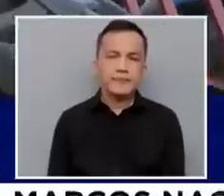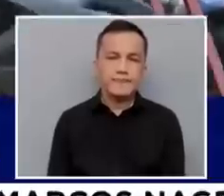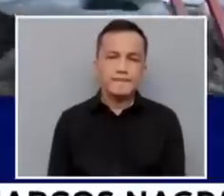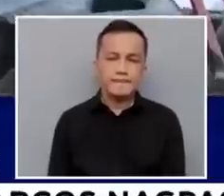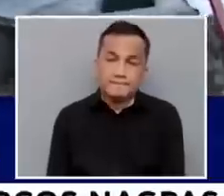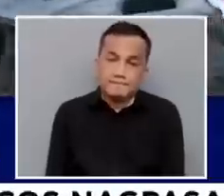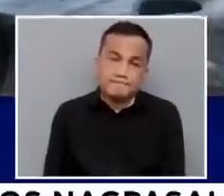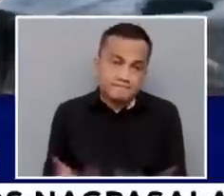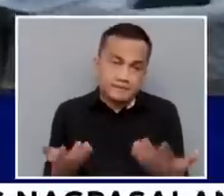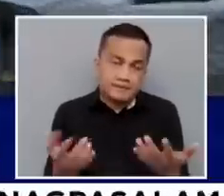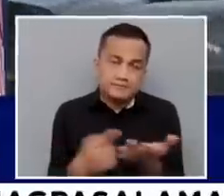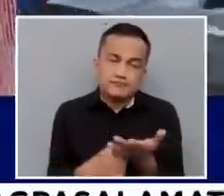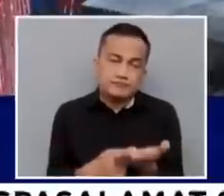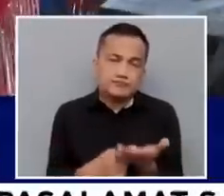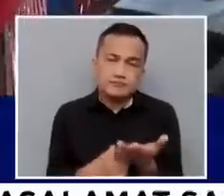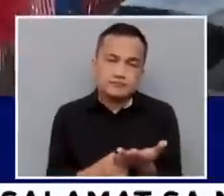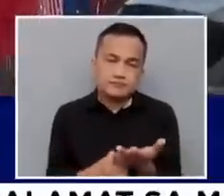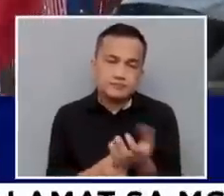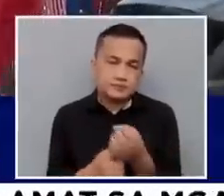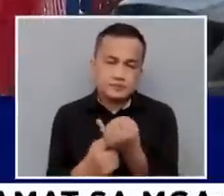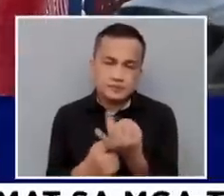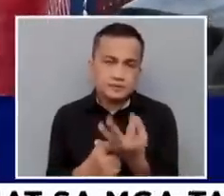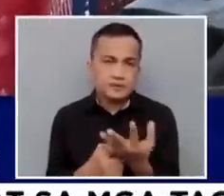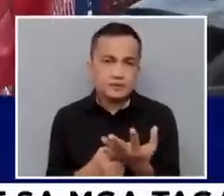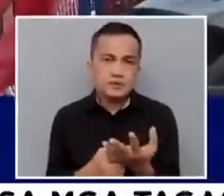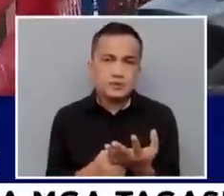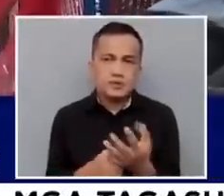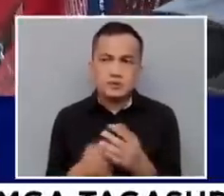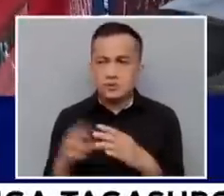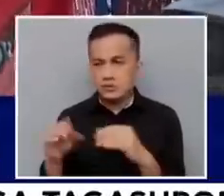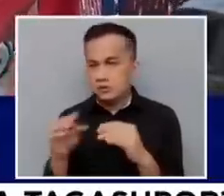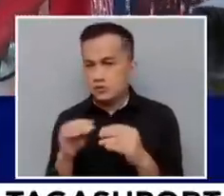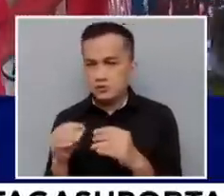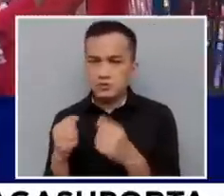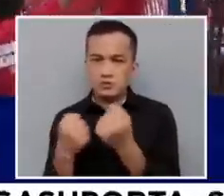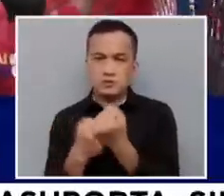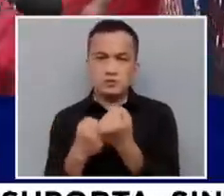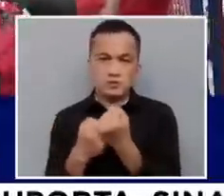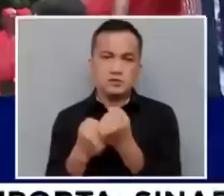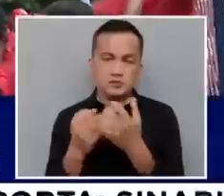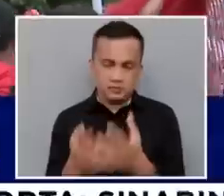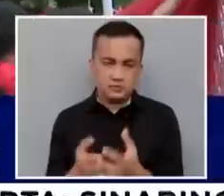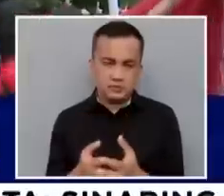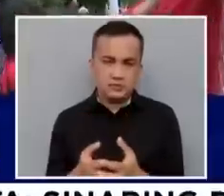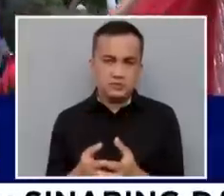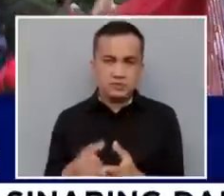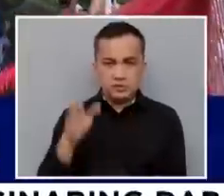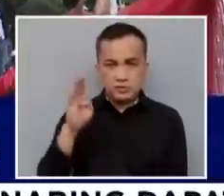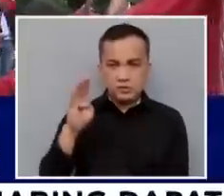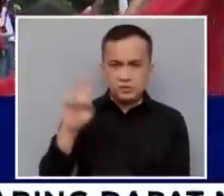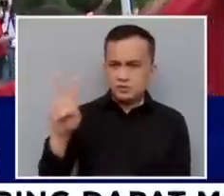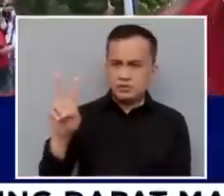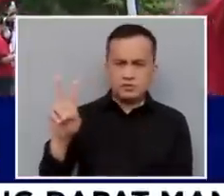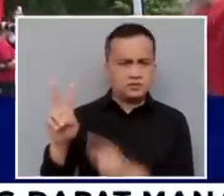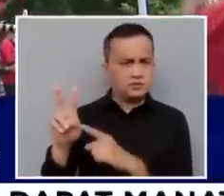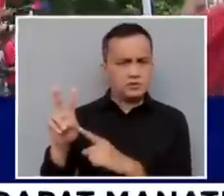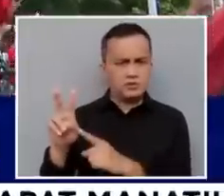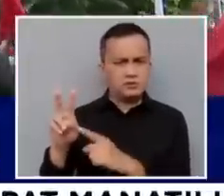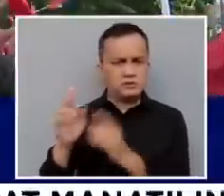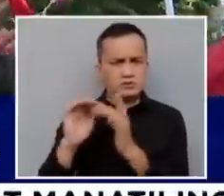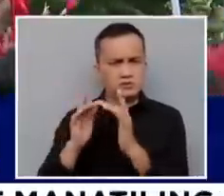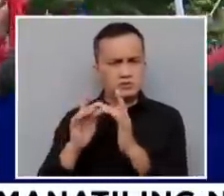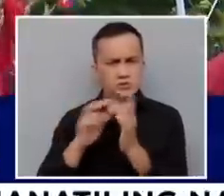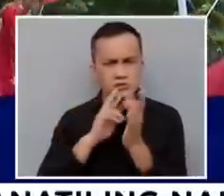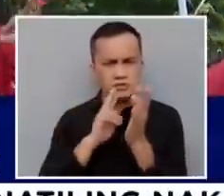kumbaga, pinag-usapan niya yung bilang, kinausap niya yung supporters niya. Kay Ginoong Marcos, parang may virtual